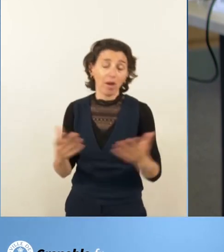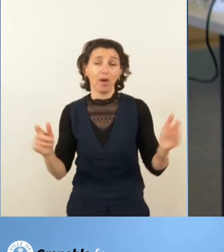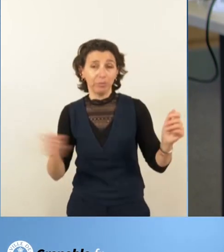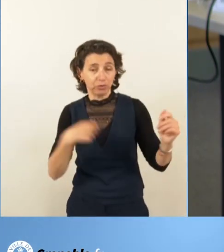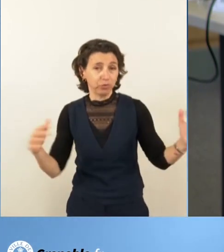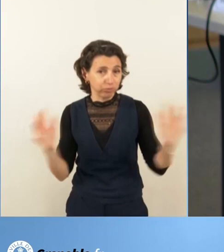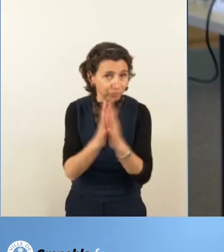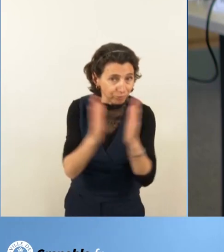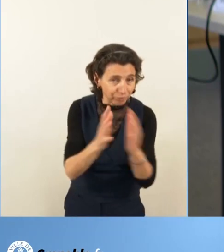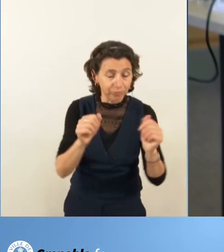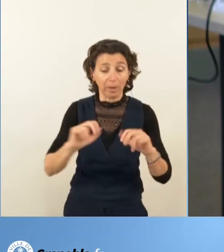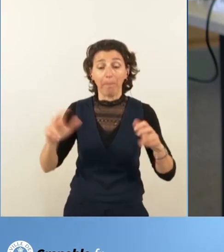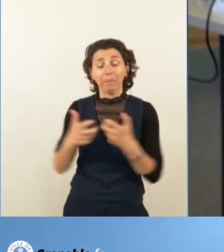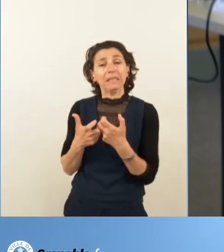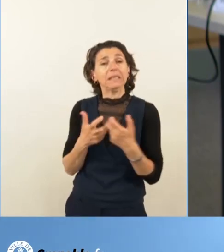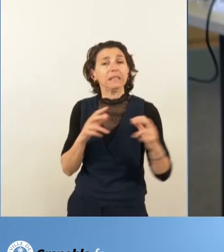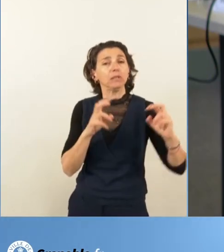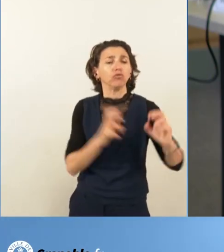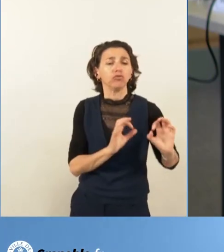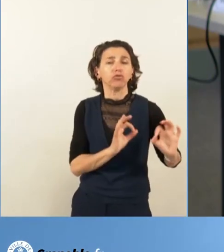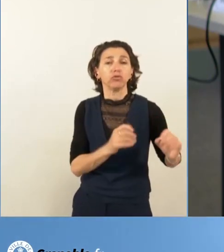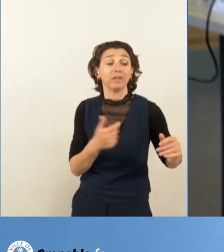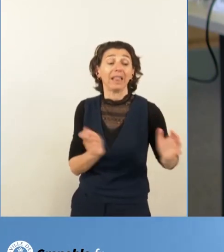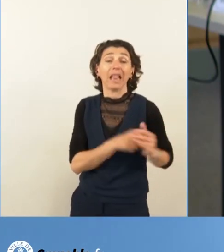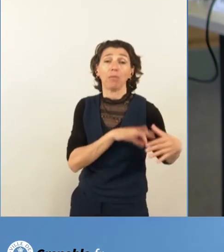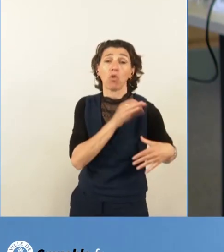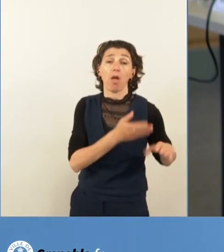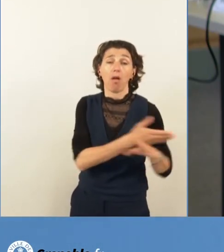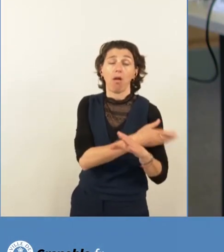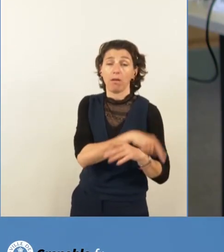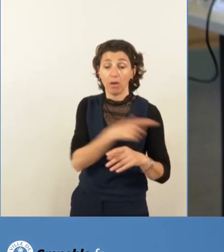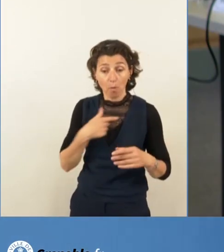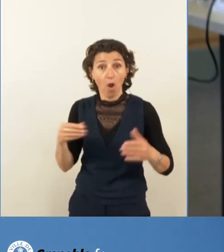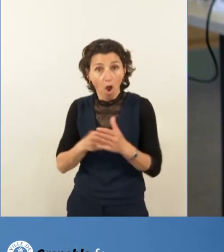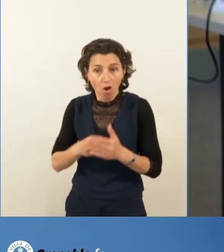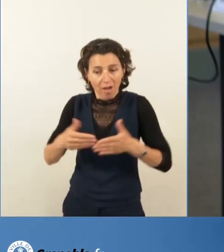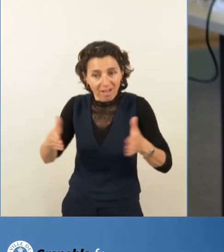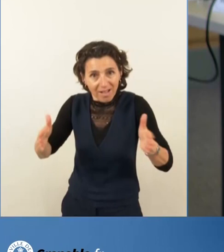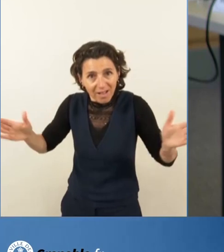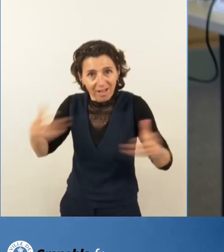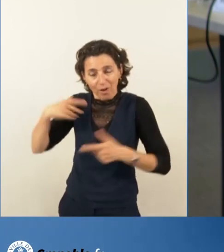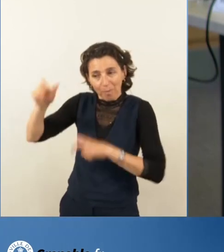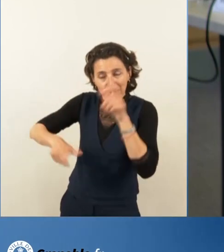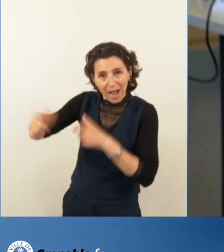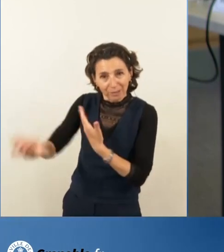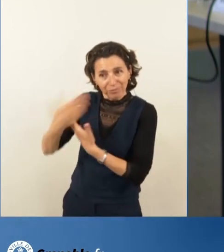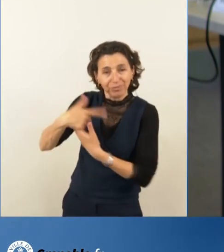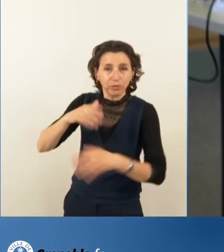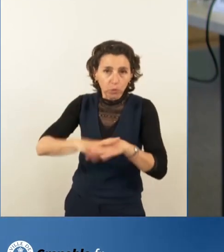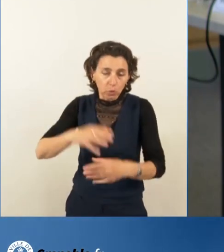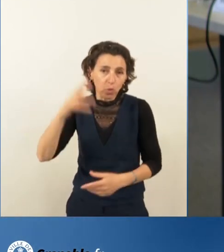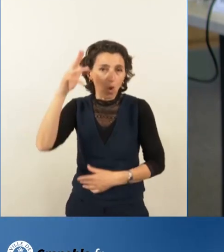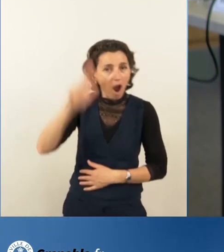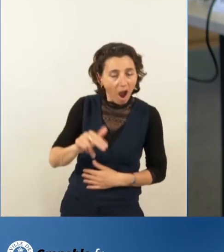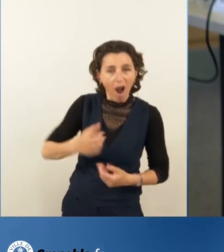mise en place lors du mandat précédent il s'agit donc d'ouvrir encore à davantage de personnes la pratique artistique et